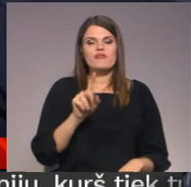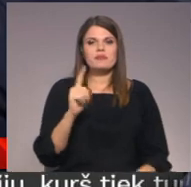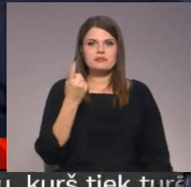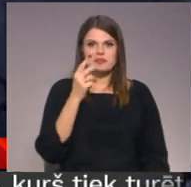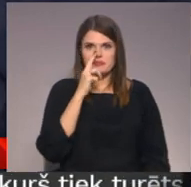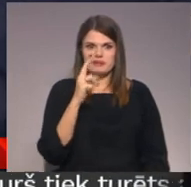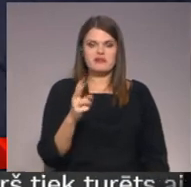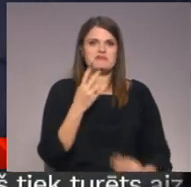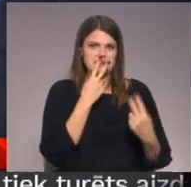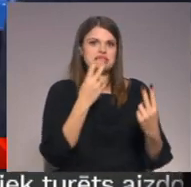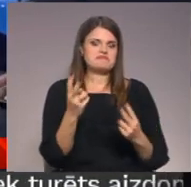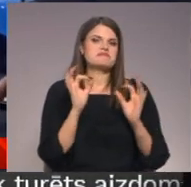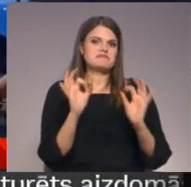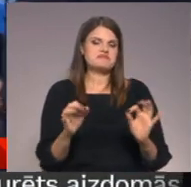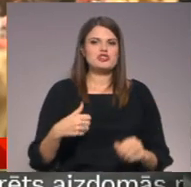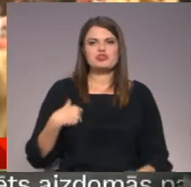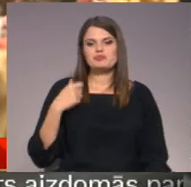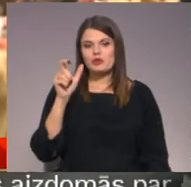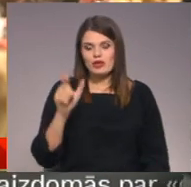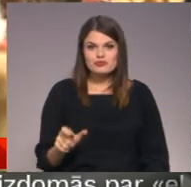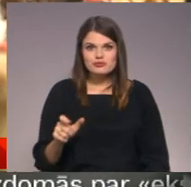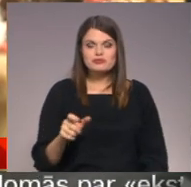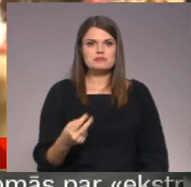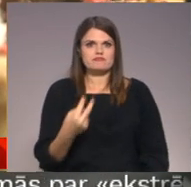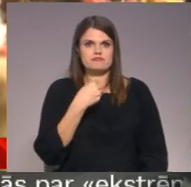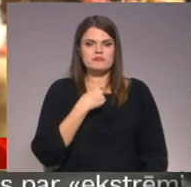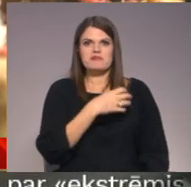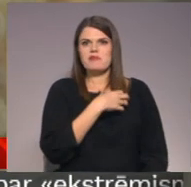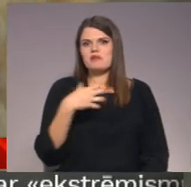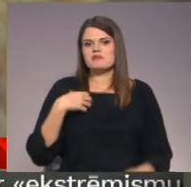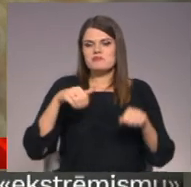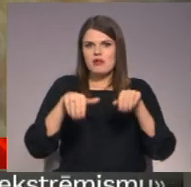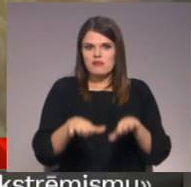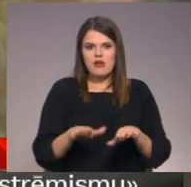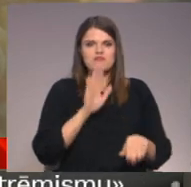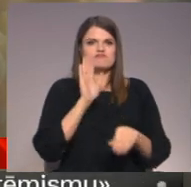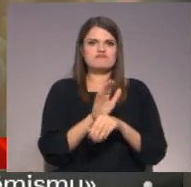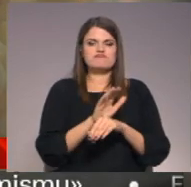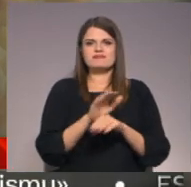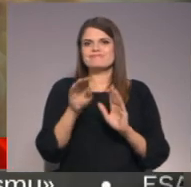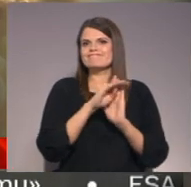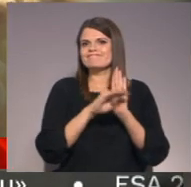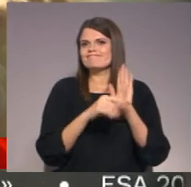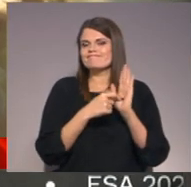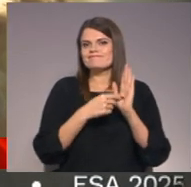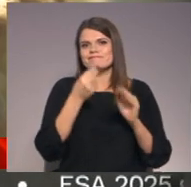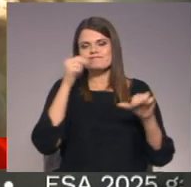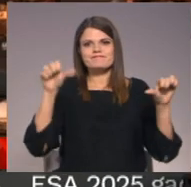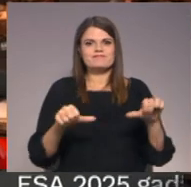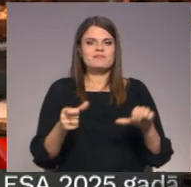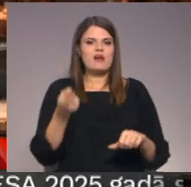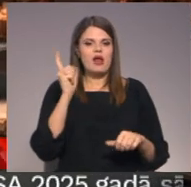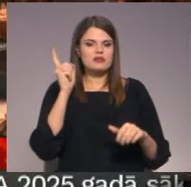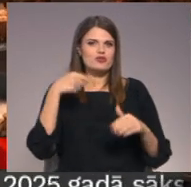nedēļā paguvis pārliecināties Sandris Štāls. Negaidīts bijis valdības lēmums par noteiktajiem ierobežojumiem ēdināšanas